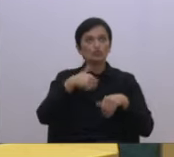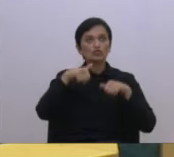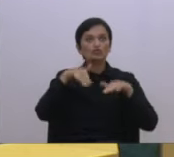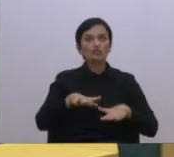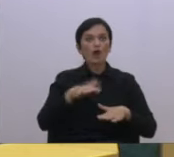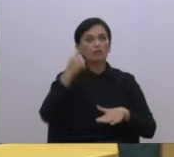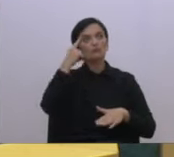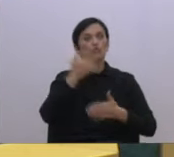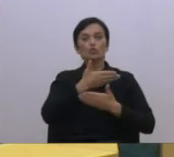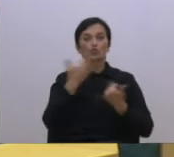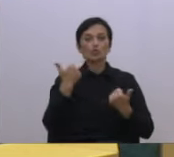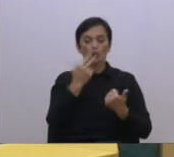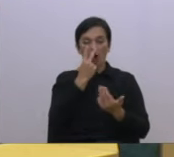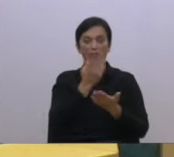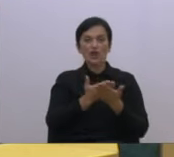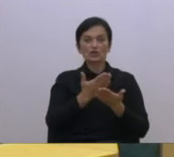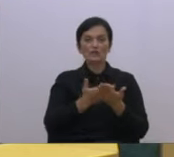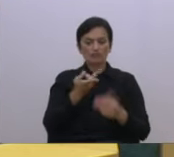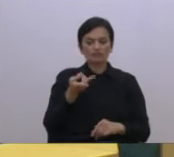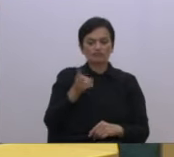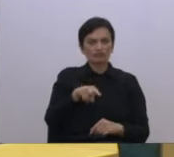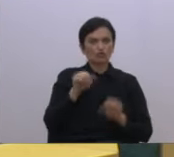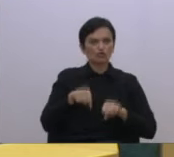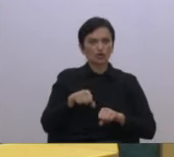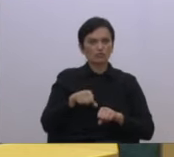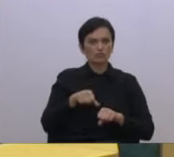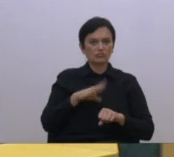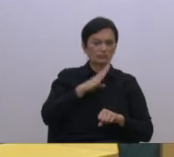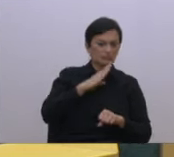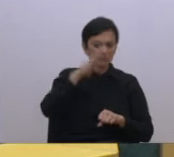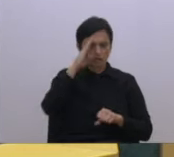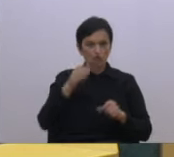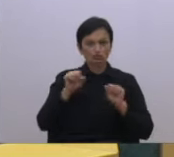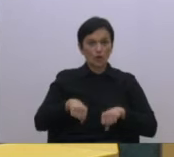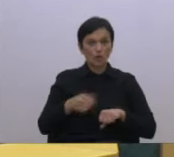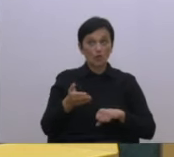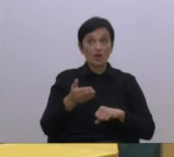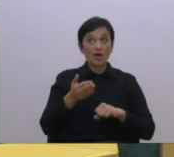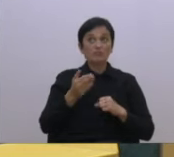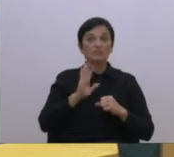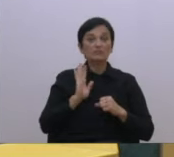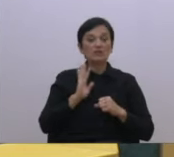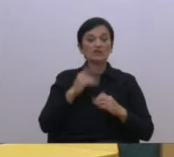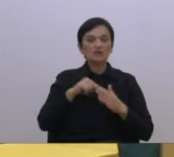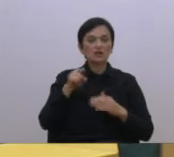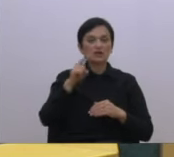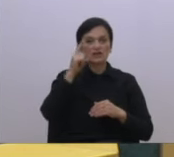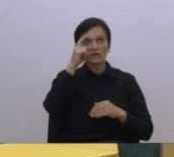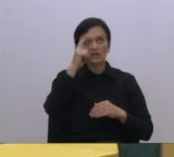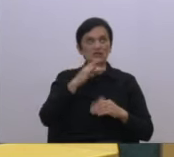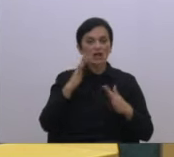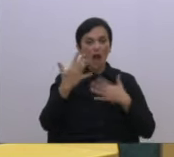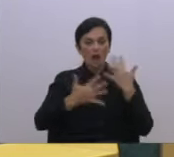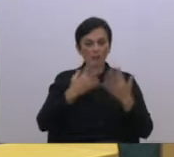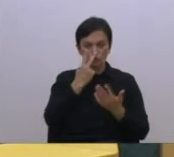ამხრივ აჩვენებს გარკვეულწილად, რომ რომელიმე თემზე ან ჯგუფზე კი არ ჩამოყალიბდა, არამედ გარკვეულად დაბნეულობას უფრო